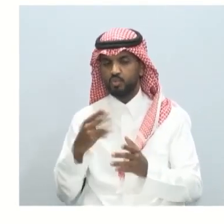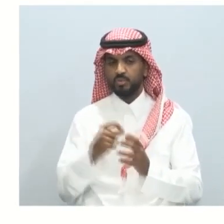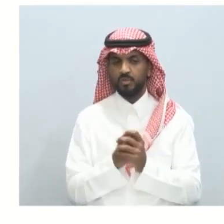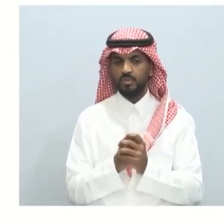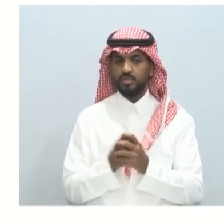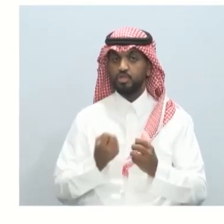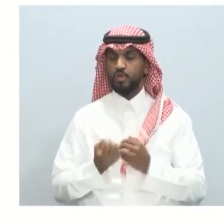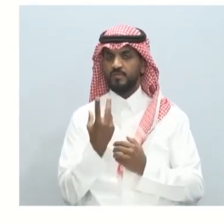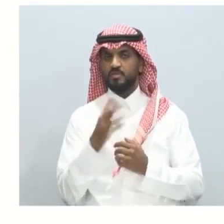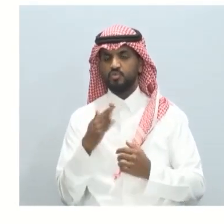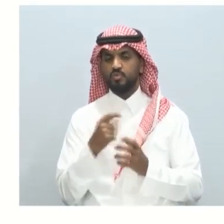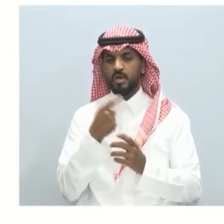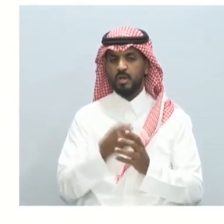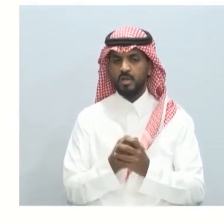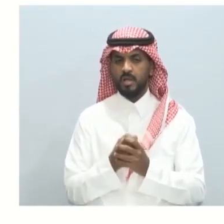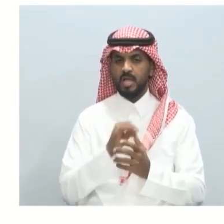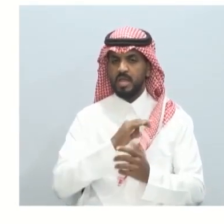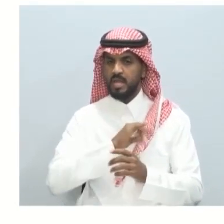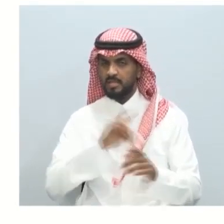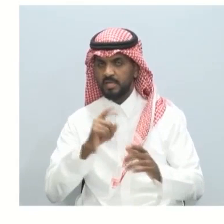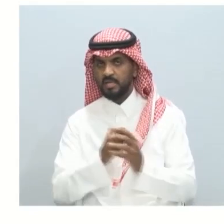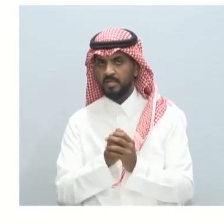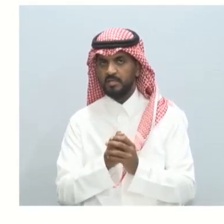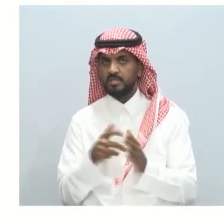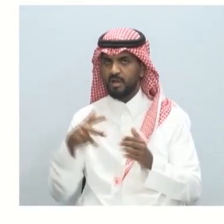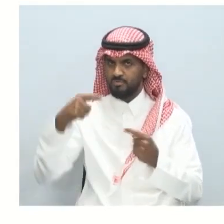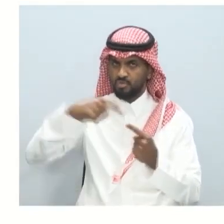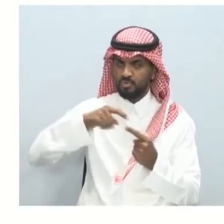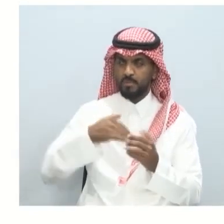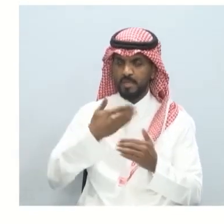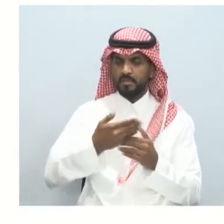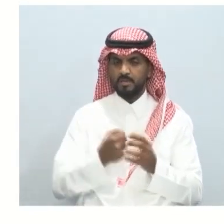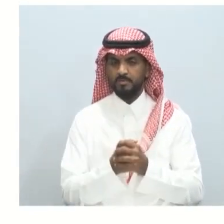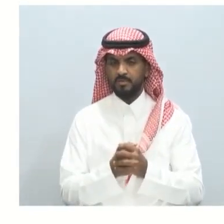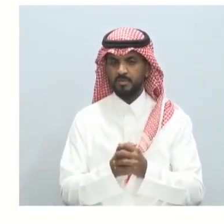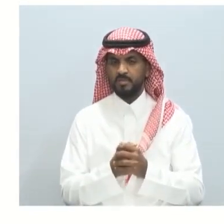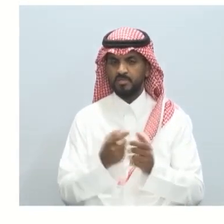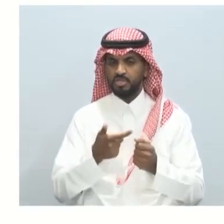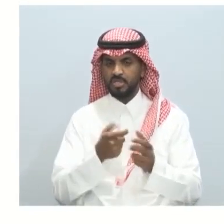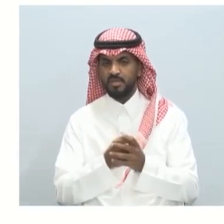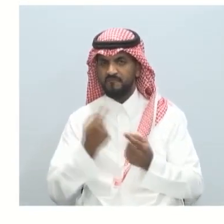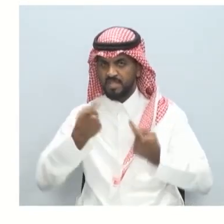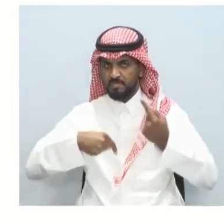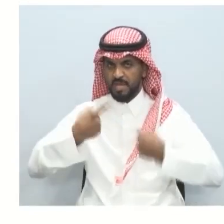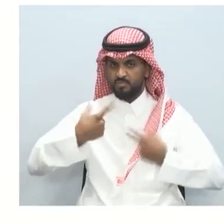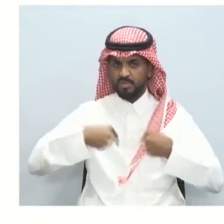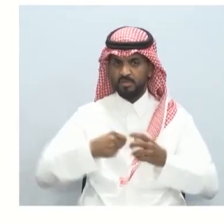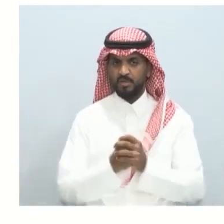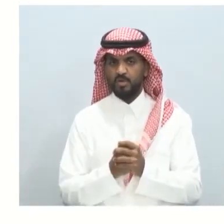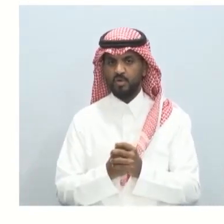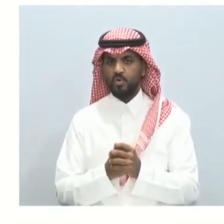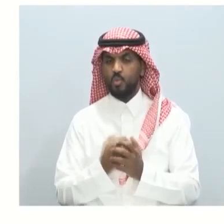انتفض سعود وقال لن ادعك تغلبني بعد اليوم ساشتري فيتامينات مغذيه